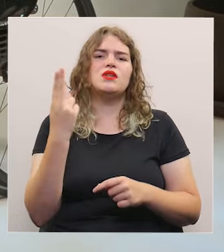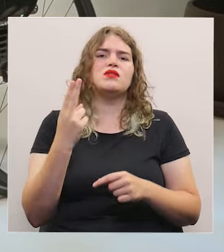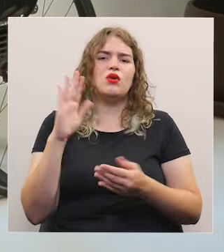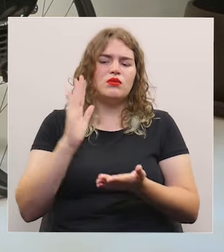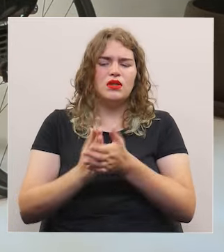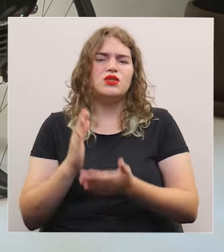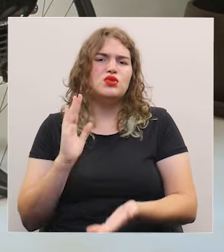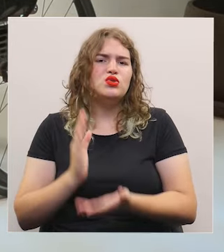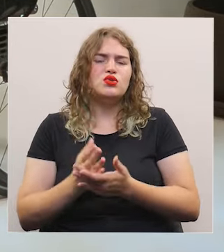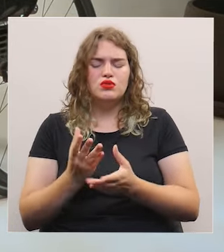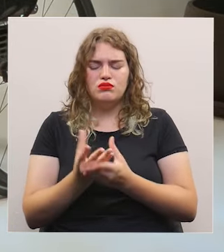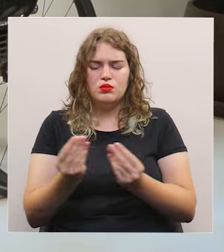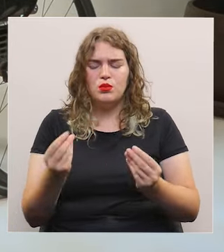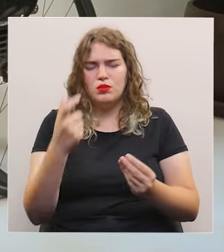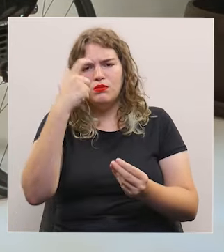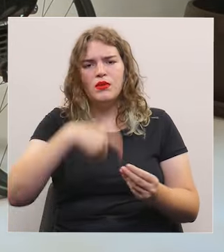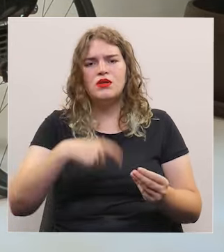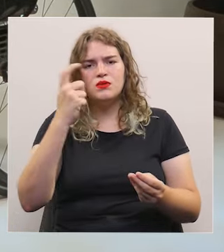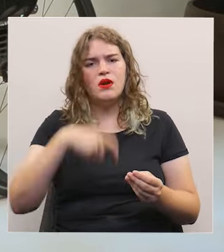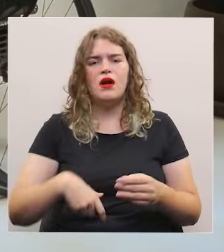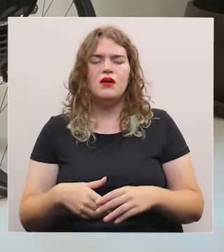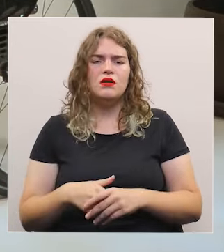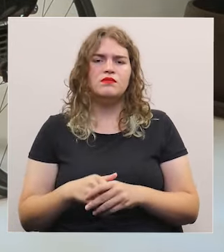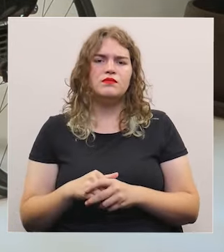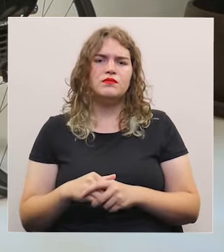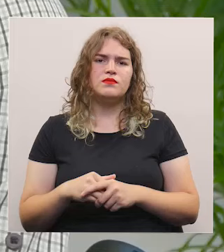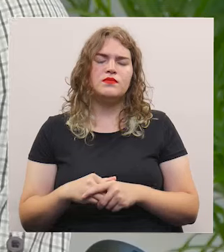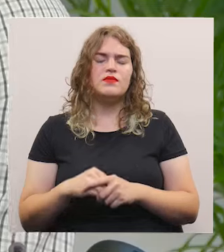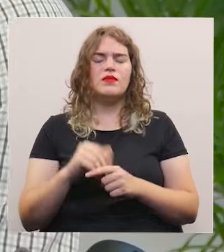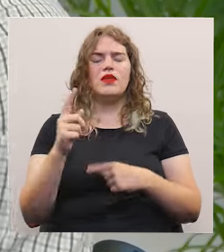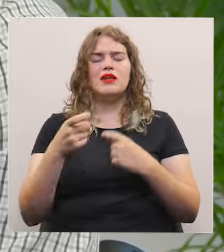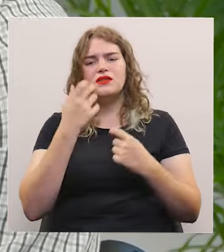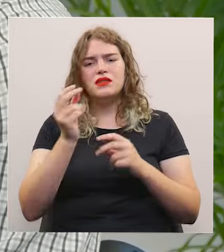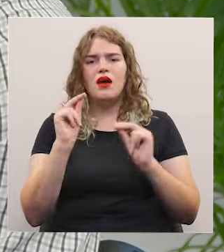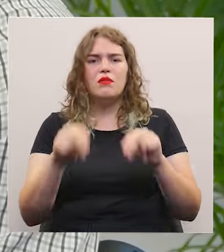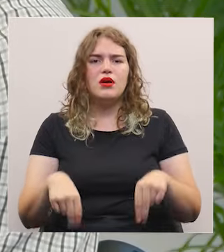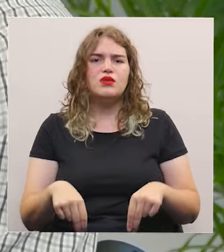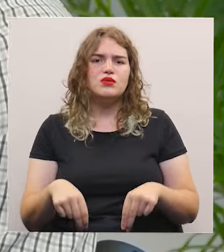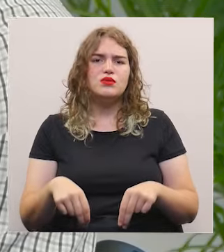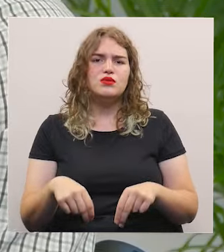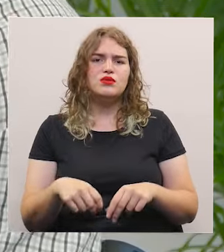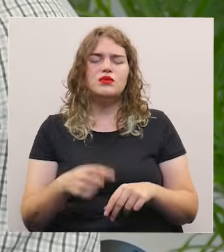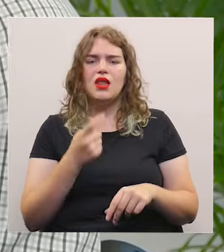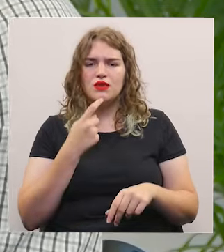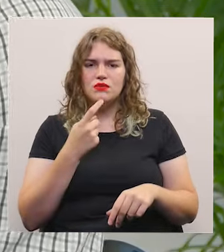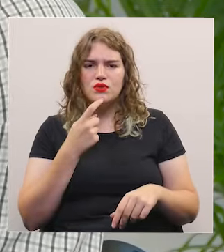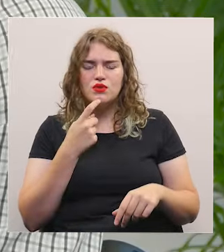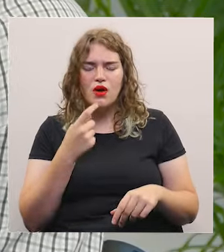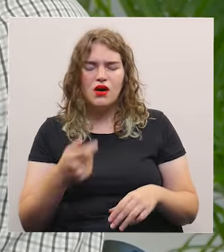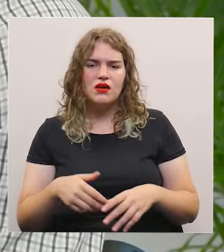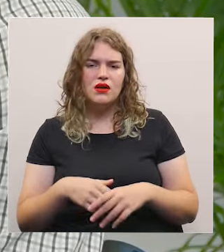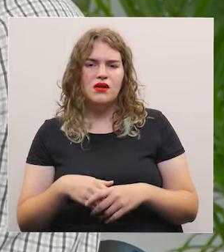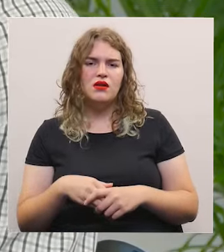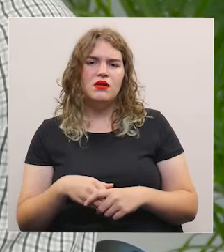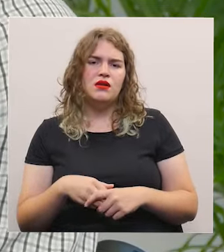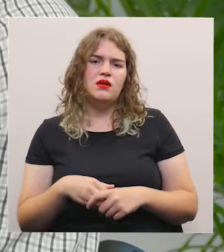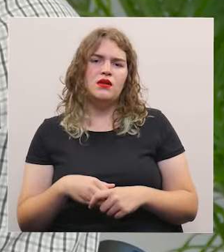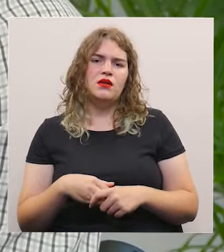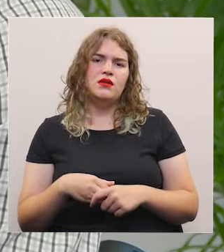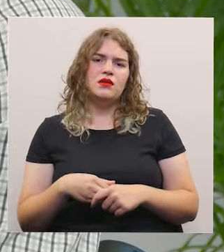și Dumnezeu, clar. Noi doi și Dumnezeu. Așa. Și când am ajuns la Timișoara,